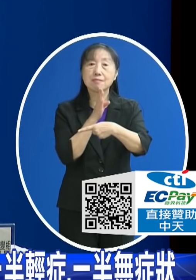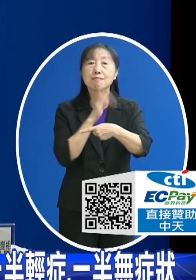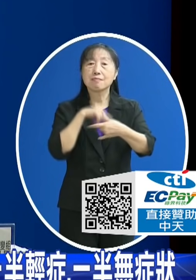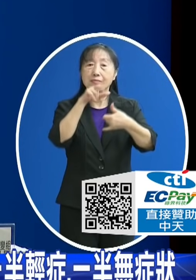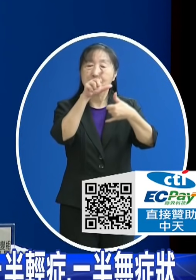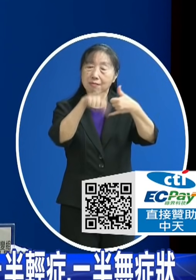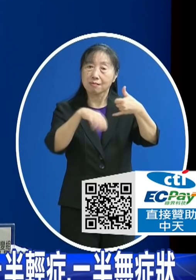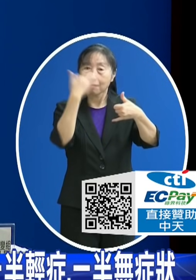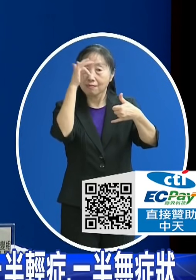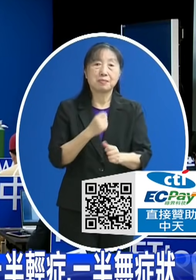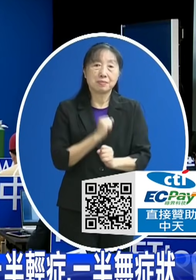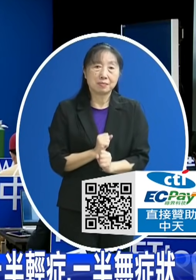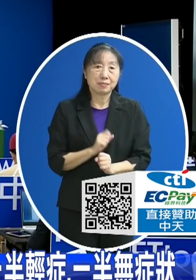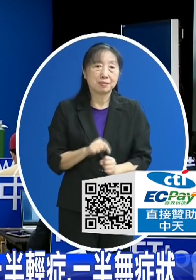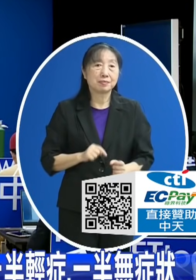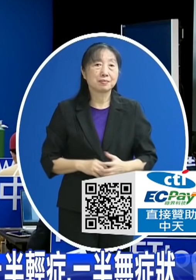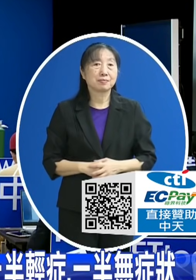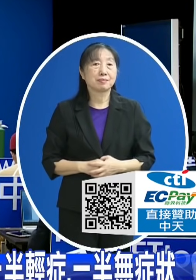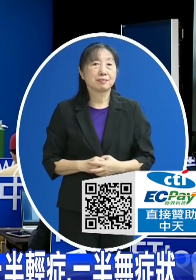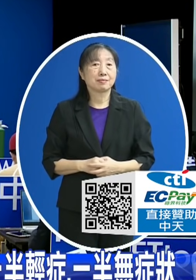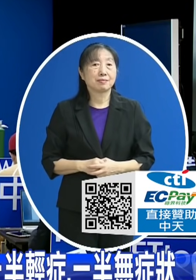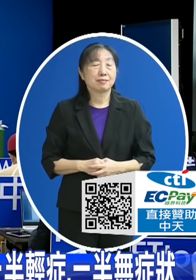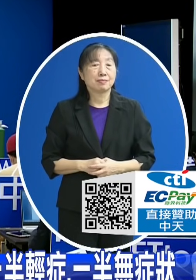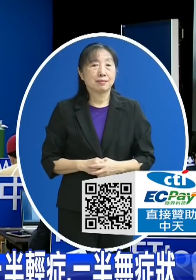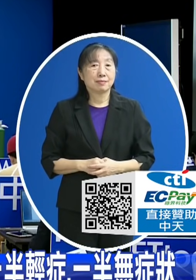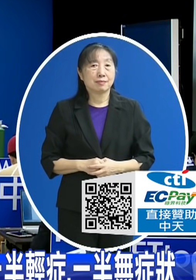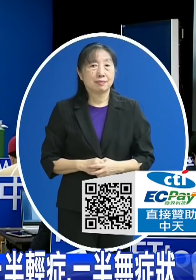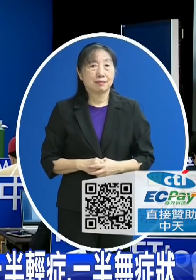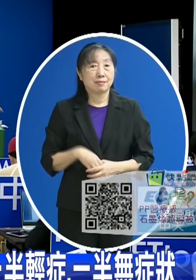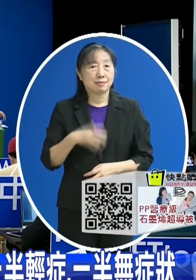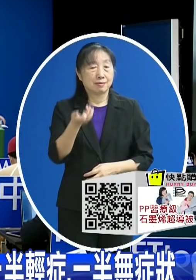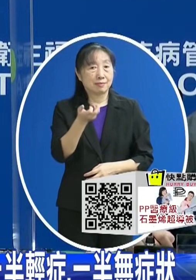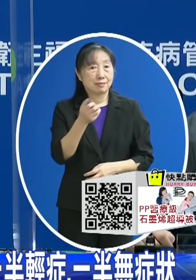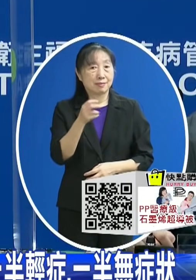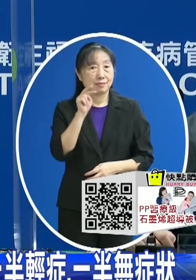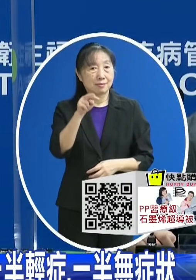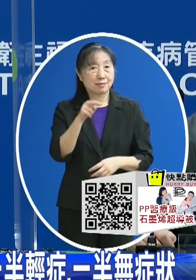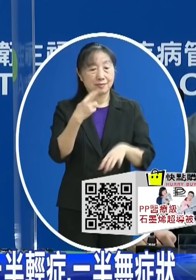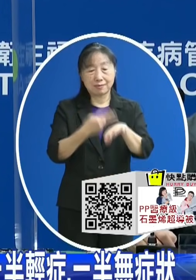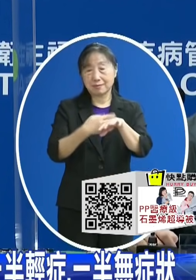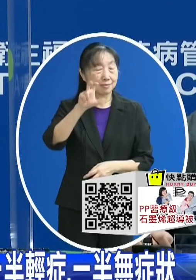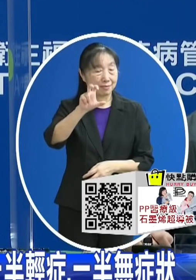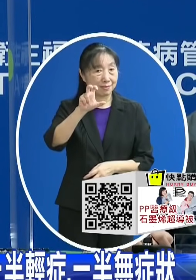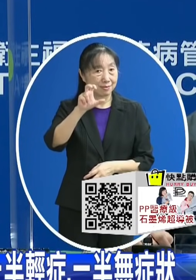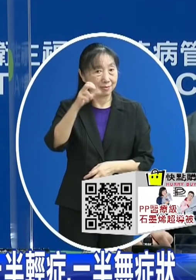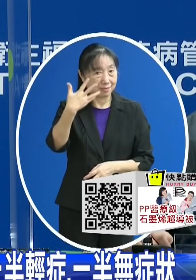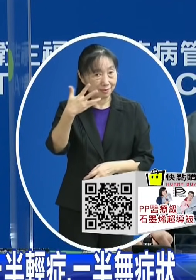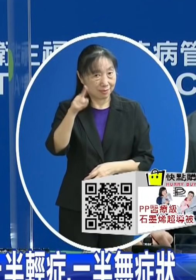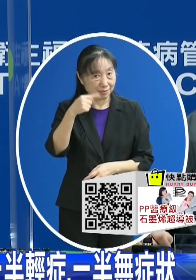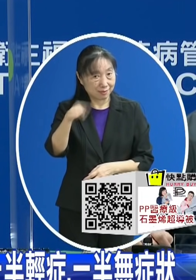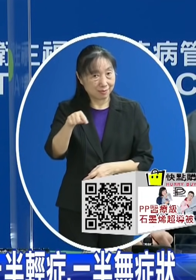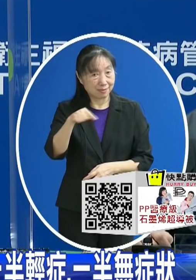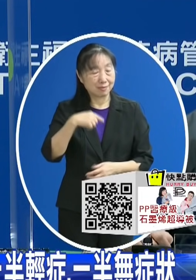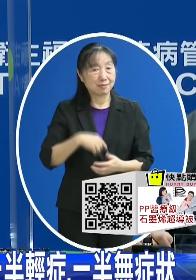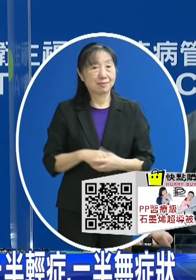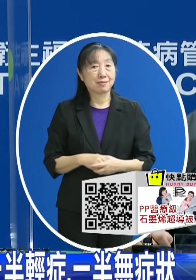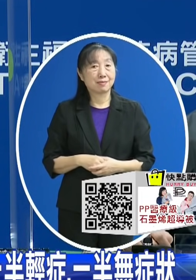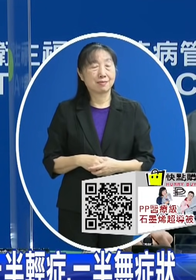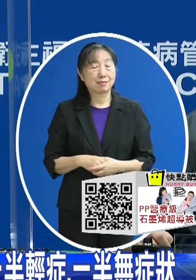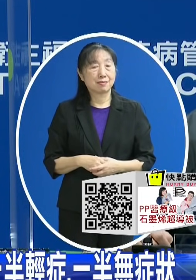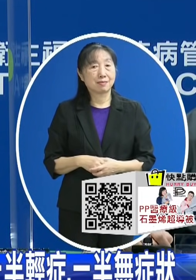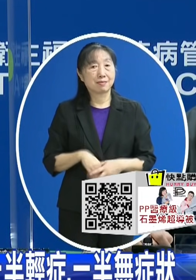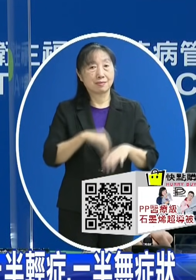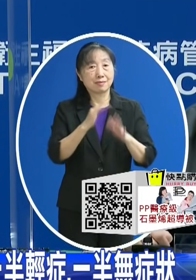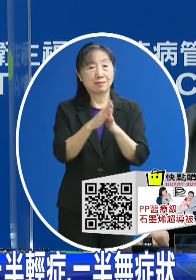无症状，一半是轻症哈。 好，那因为也看到，当然看到这个罗富的报告里面，278例基本上都